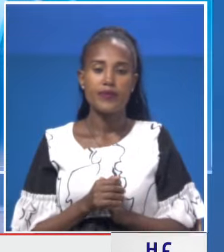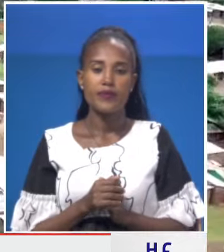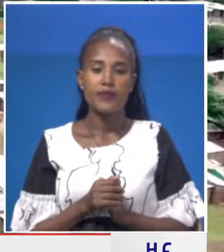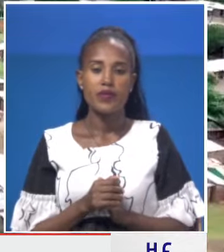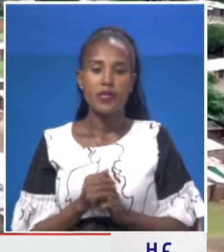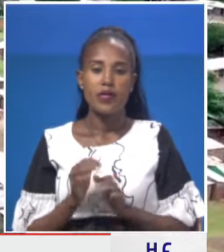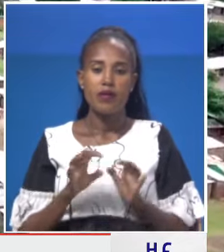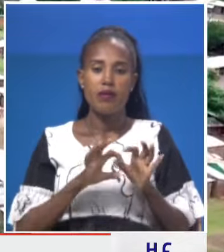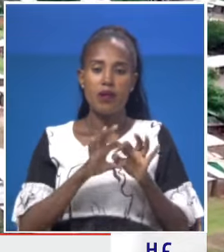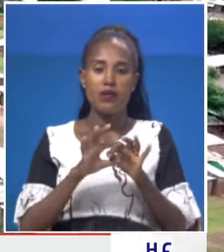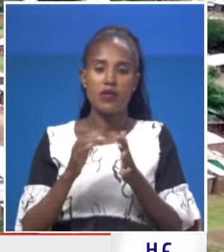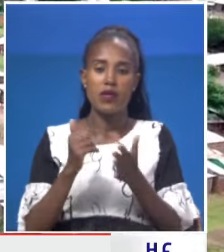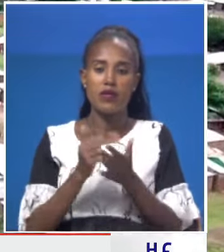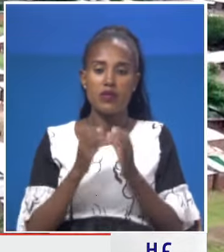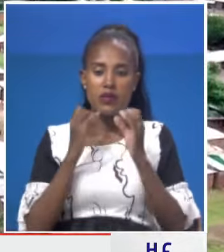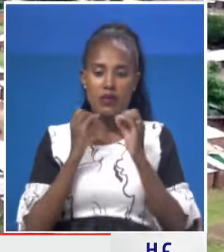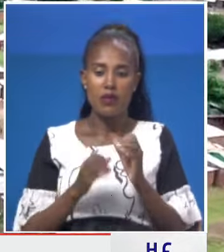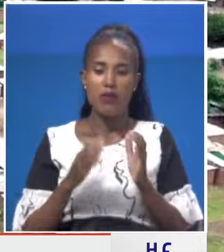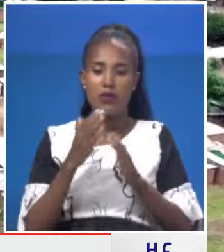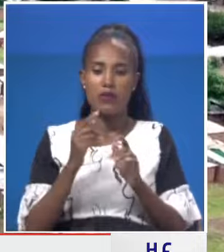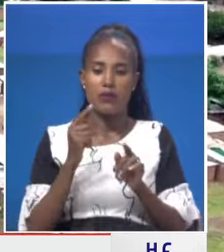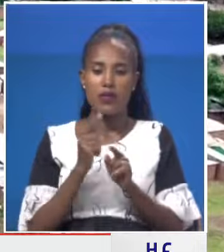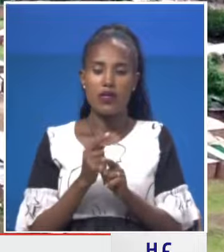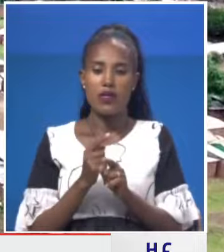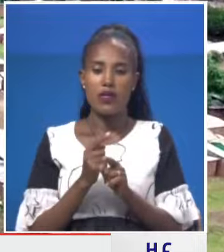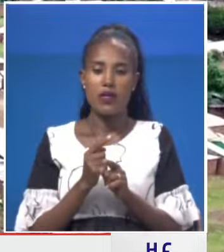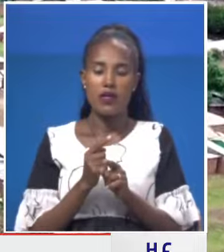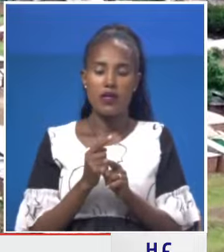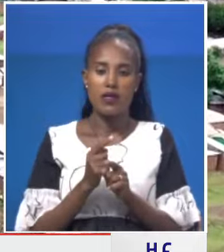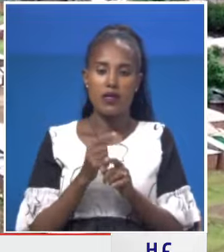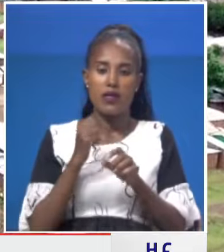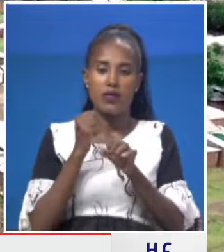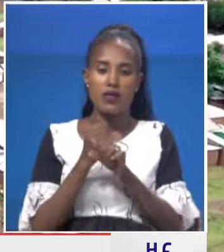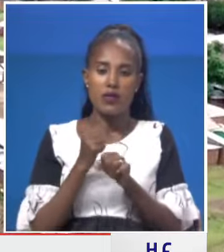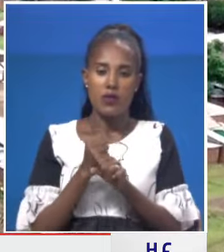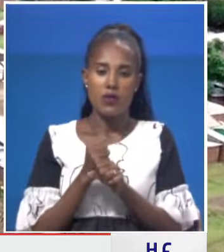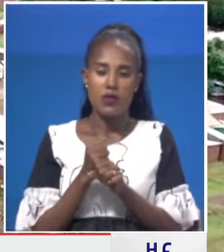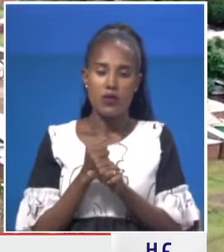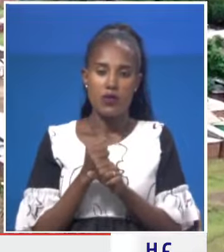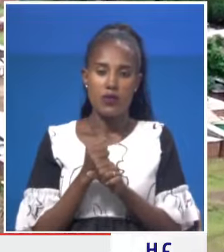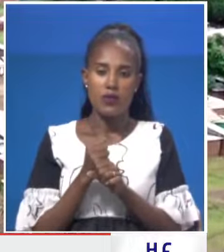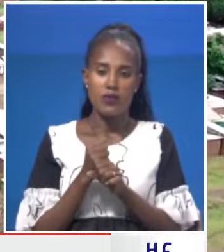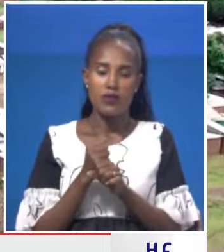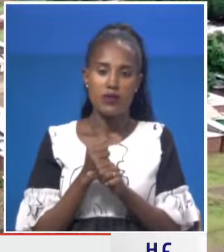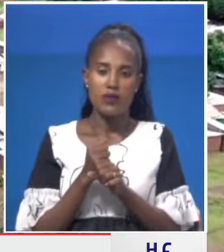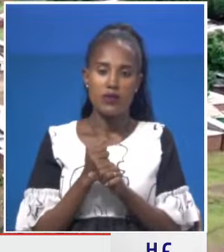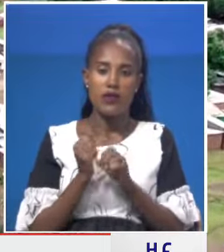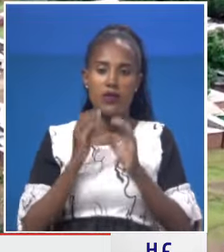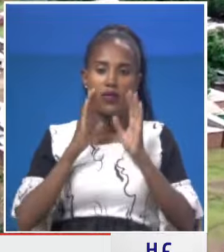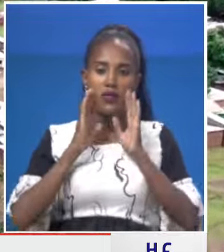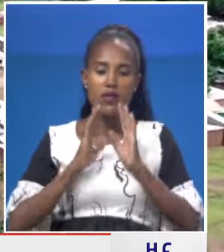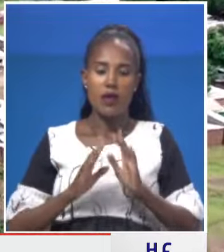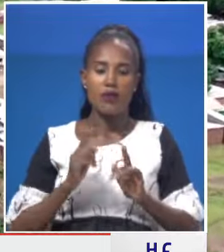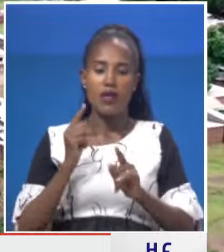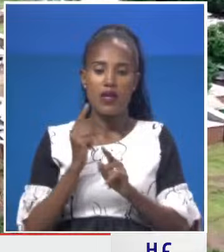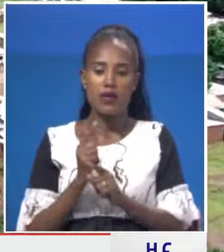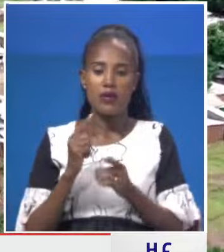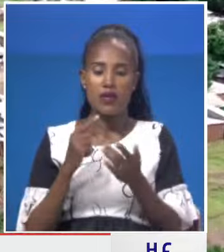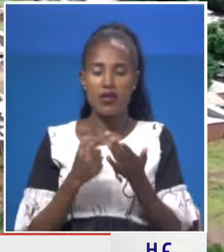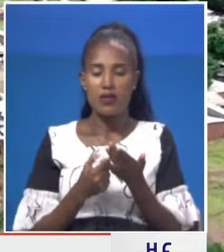ማህበረሰቡም አግዞን የጸጥታ መዋቅራችንን በተገቢ መንገድ ስራ ሰርቶ ሰላሙን አረጋግጦ የግብይት